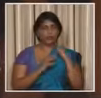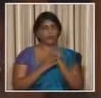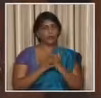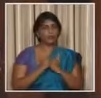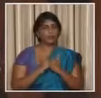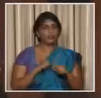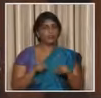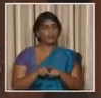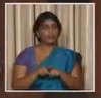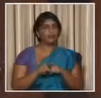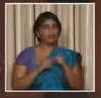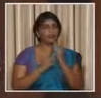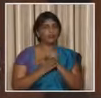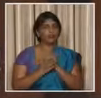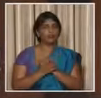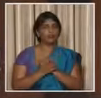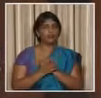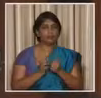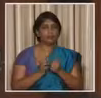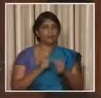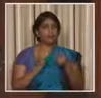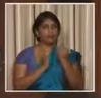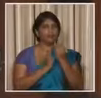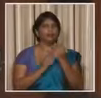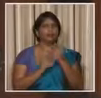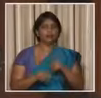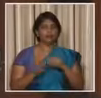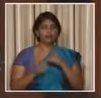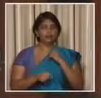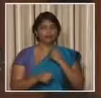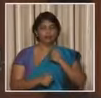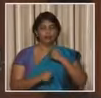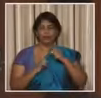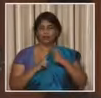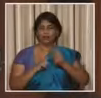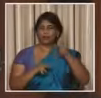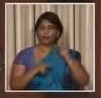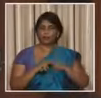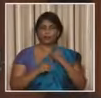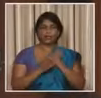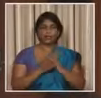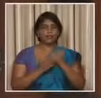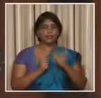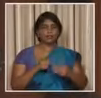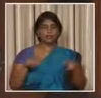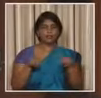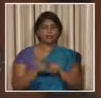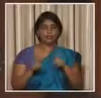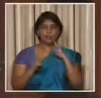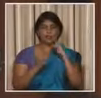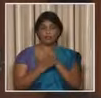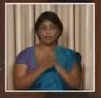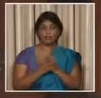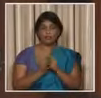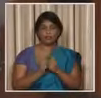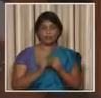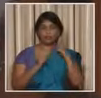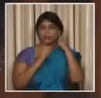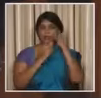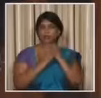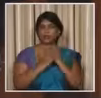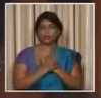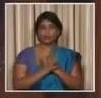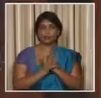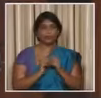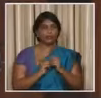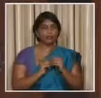කරනවා, සාමාන්‍ය ජනතා කම්පැනි වල ටැක්ස් වැඩි කරනවා, EPF ETF එකට අත තියෙනවා. ඇයි එතනින් එහාට ගියාම කරන්ට් බිල වැඩි කරා. දැන් මං හිතන්නේ තවදුරටත් කරන්ට්